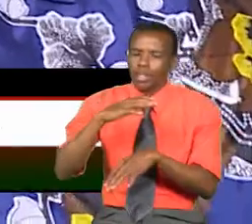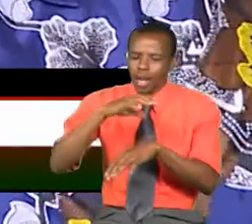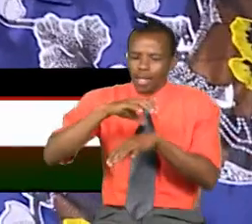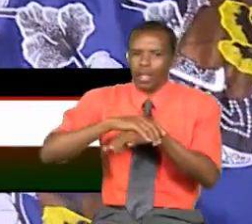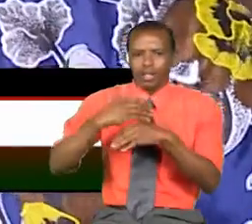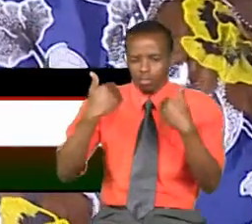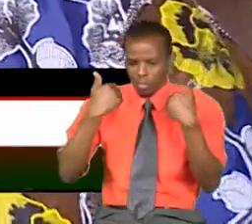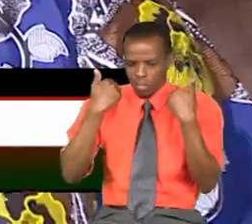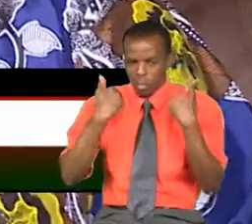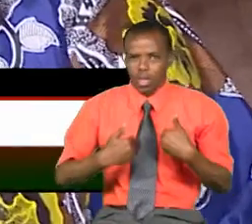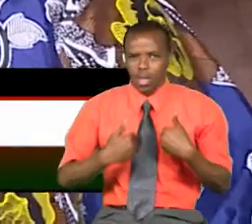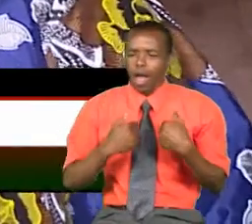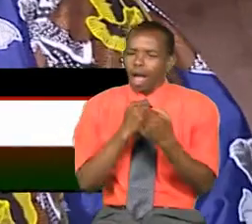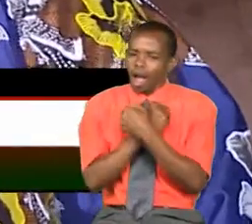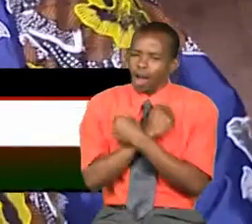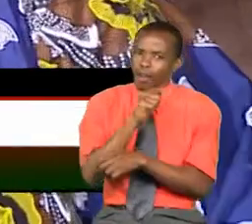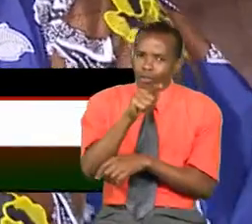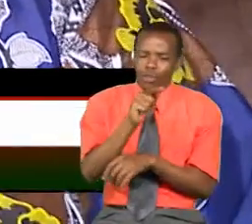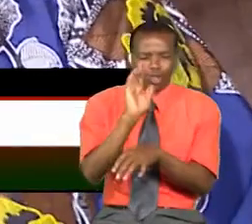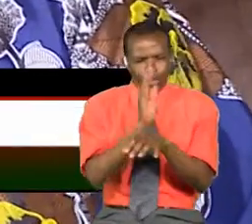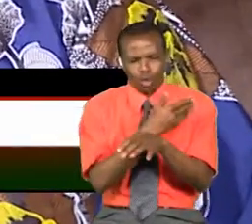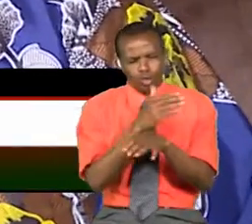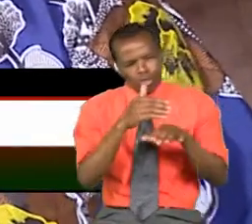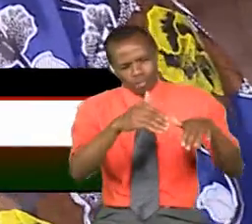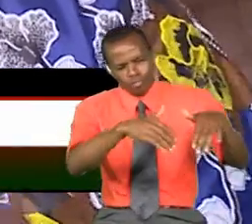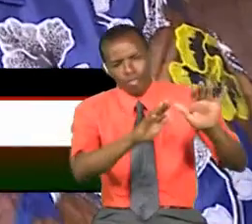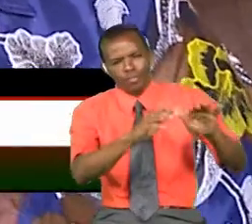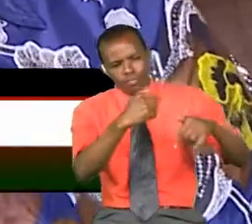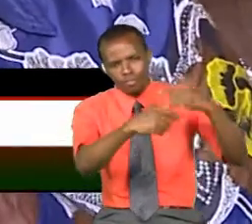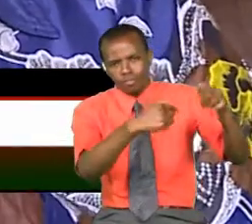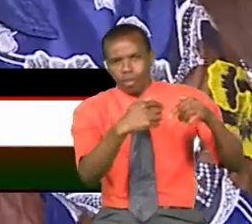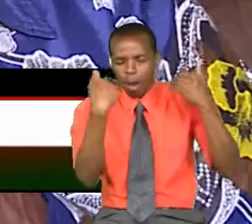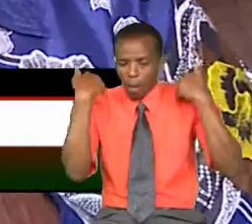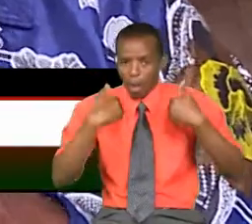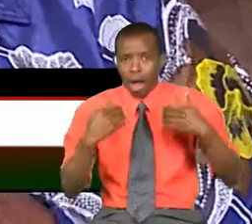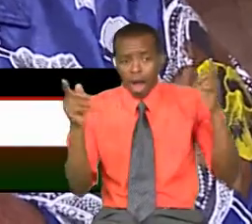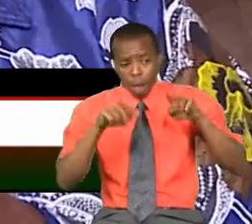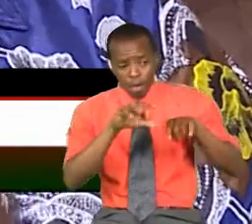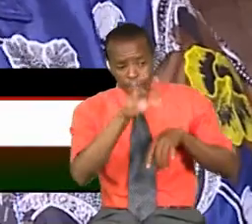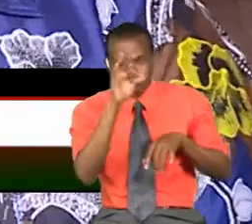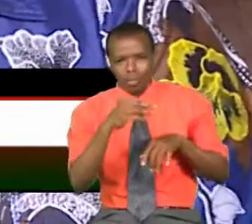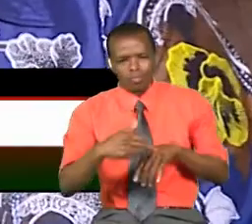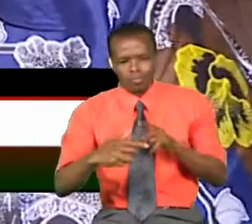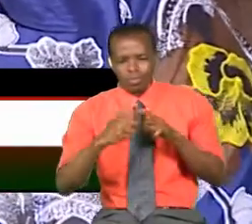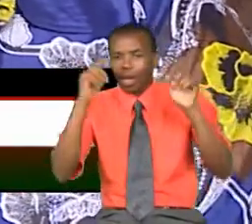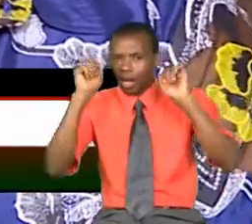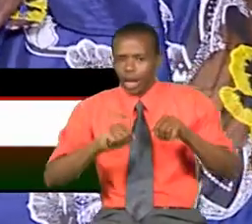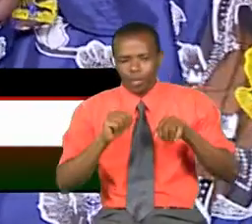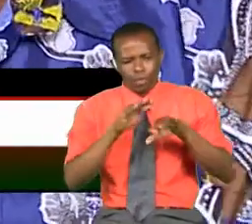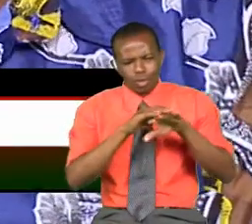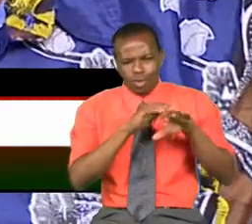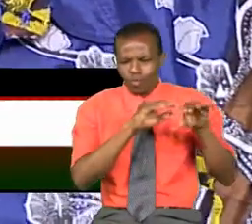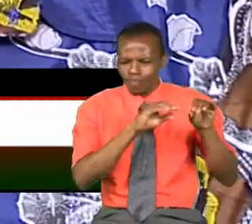me. Huo ndio wimbo ambao nilikuwa nimewacha hapo kwa studio. Sasa nikaona mimi nijikuta hapa anaweza kuwa bwana. Nikatoka